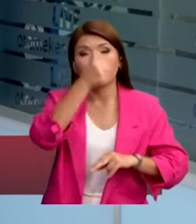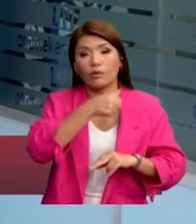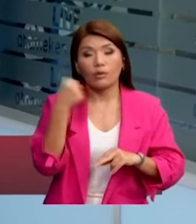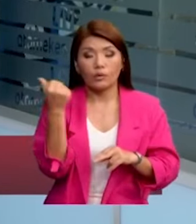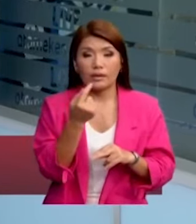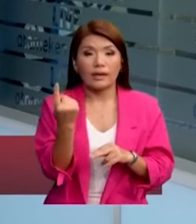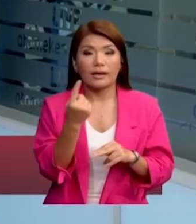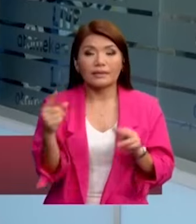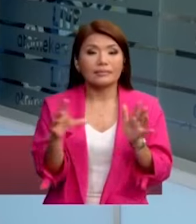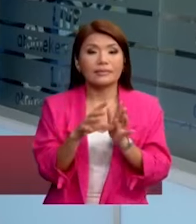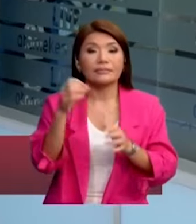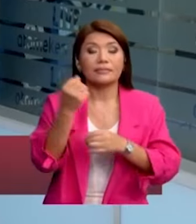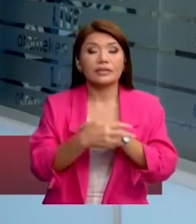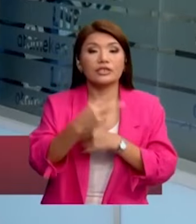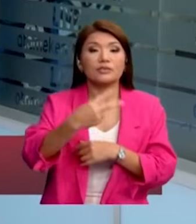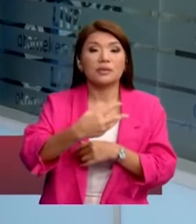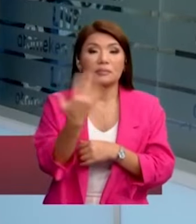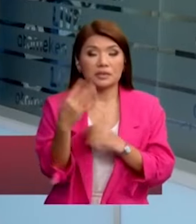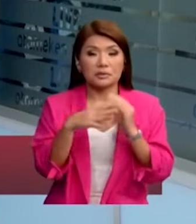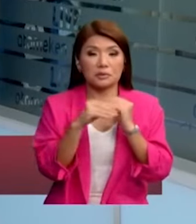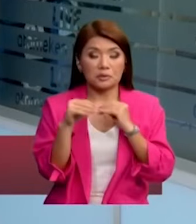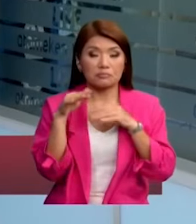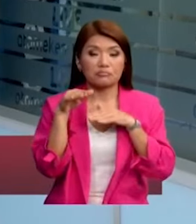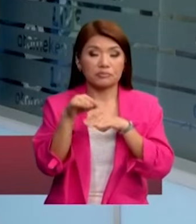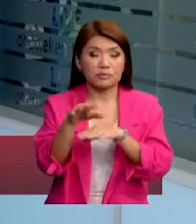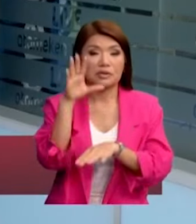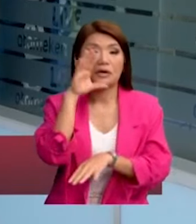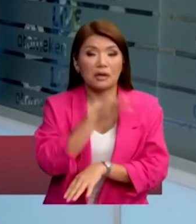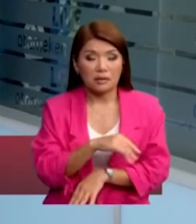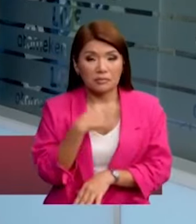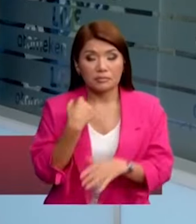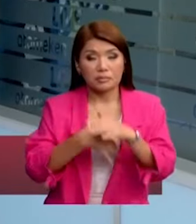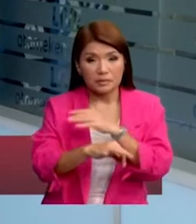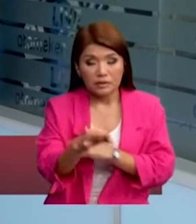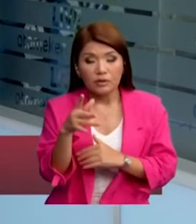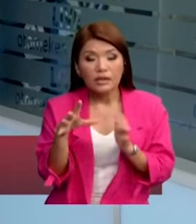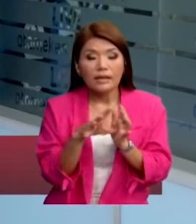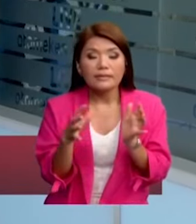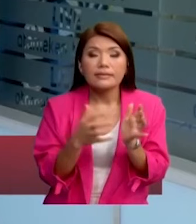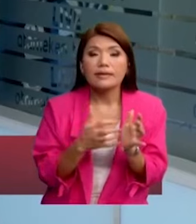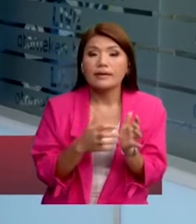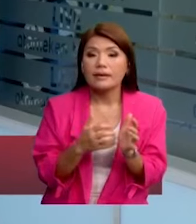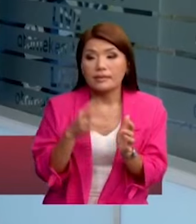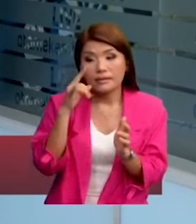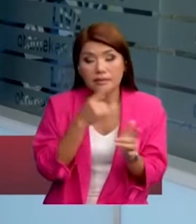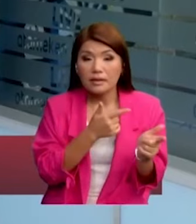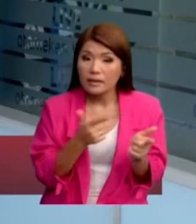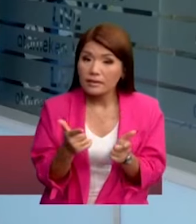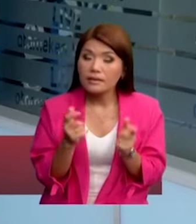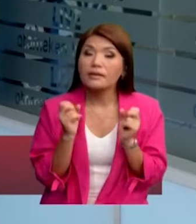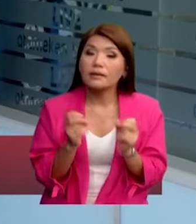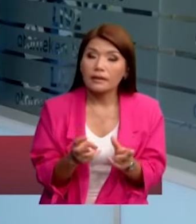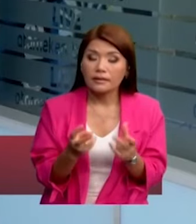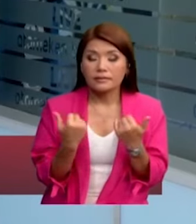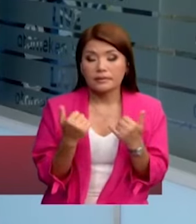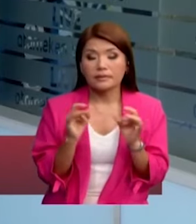бір қуаттау станциясына 25 көліктен келеді деген болжам жасады. Бірақ электроэнергия тапшы Қазақстан бұған дайын ба? Сымбат Серікқызы